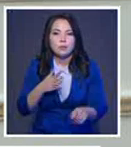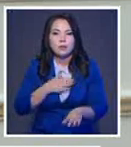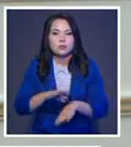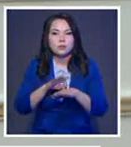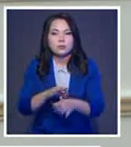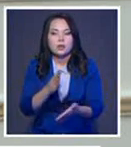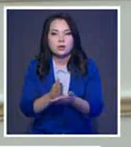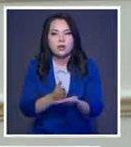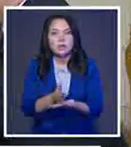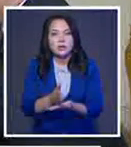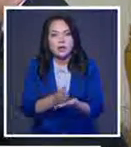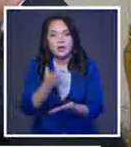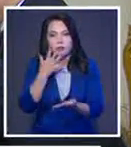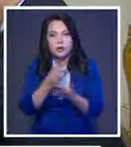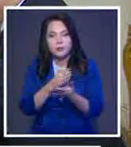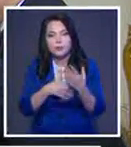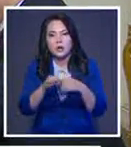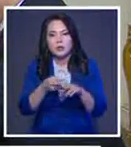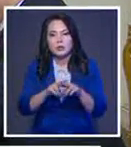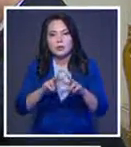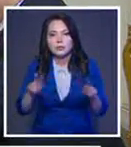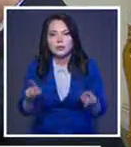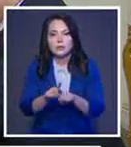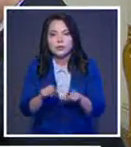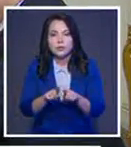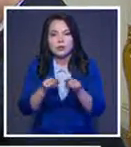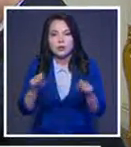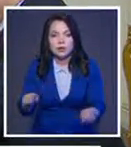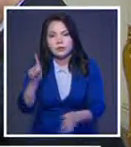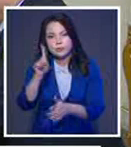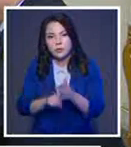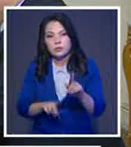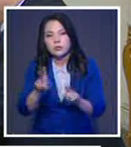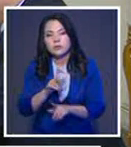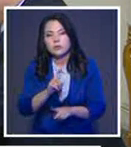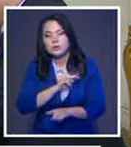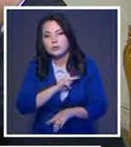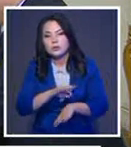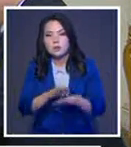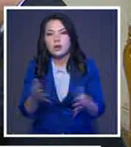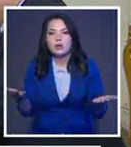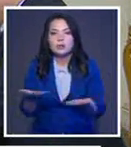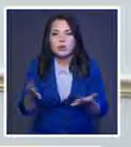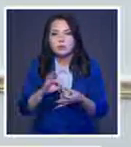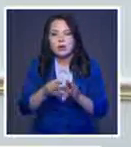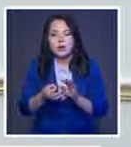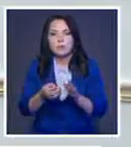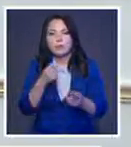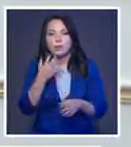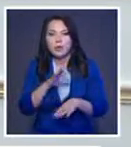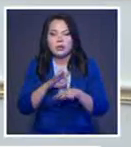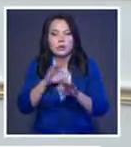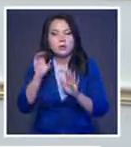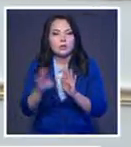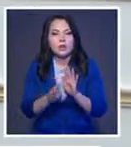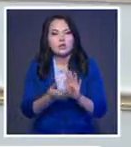жатқан саясат барлық діндерге бірегей қарау соның жайында қандай жұмыстар жасалып жатқанын баяндауға шақырдым. Аса құрметті